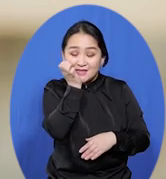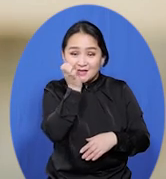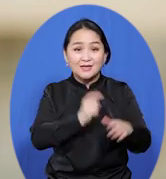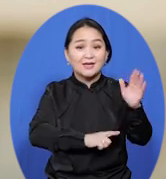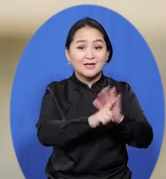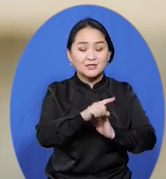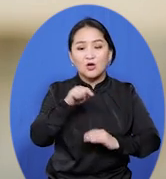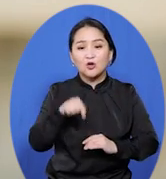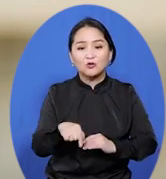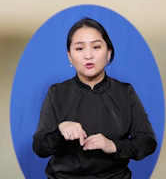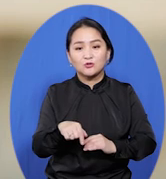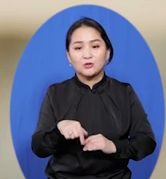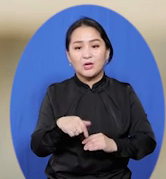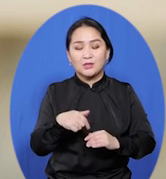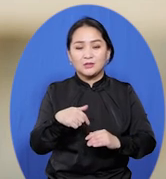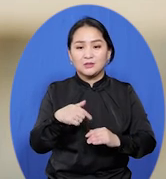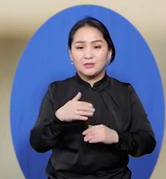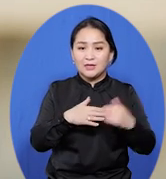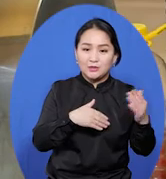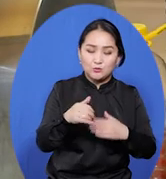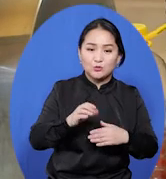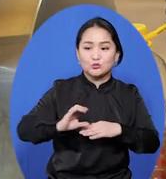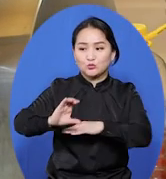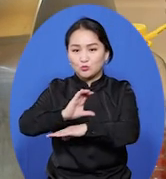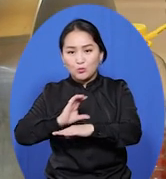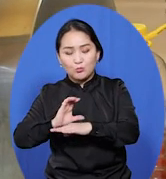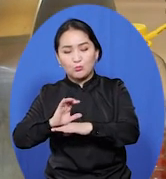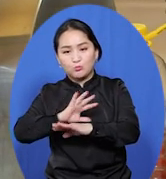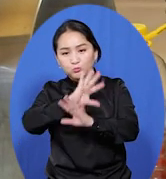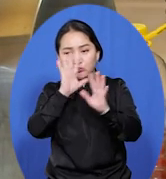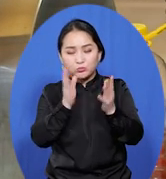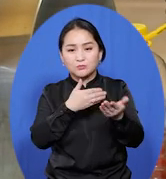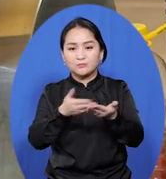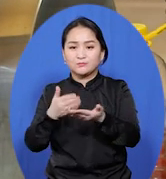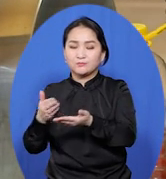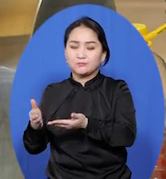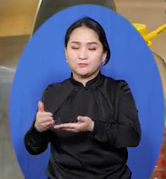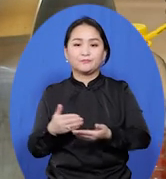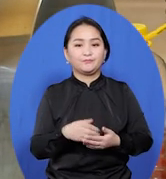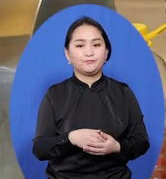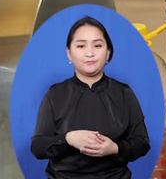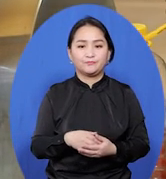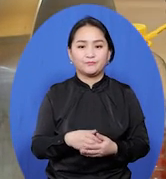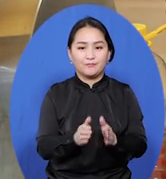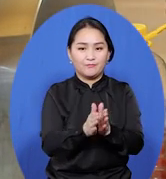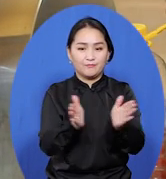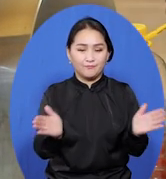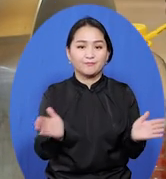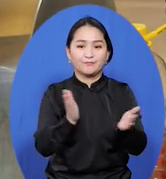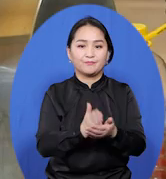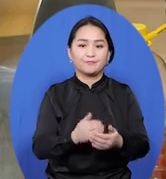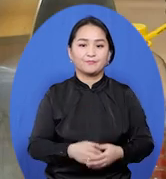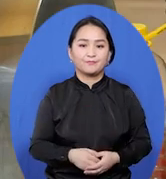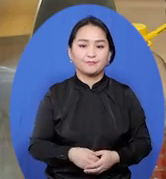одоо ерөнхийдөө энэ олон дэлгүүрүүд энэ сумуудаараа ингээд өгдөг бол болж их өргөжсөн